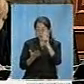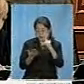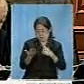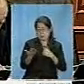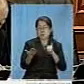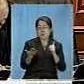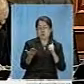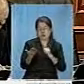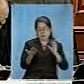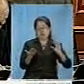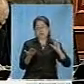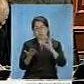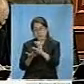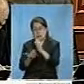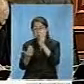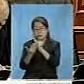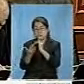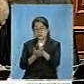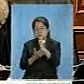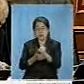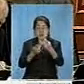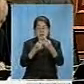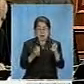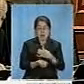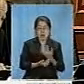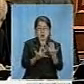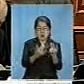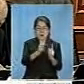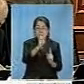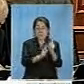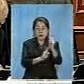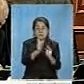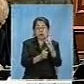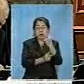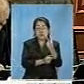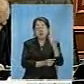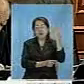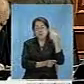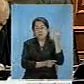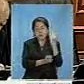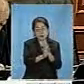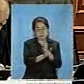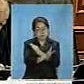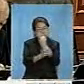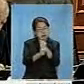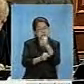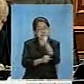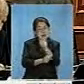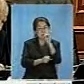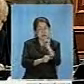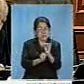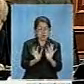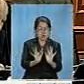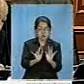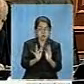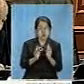มสำหรับหน่วยงานที่ยังอยู่ในชั้นที่จะต้องประเมินผลว่าการดำเนินการในอดีตนั้นมีผลดีประการใดก็จำเป็นต้องทำงาน